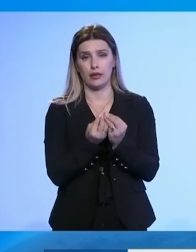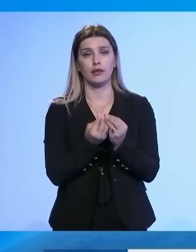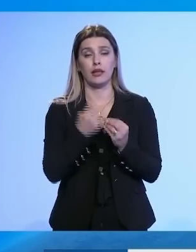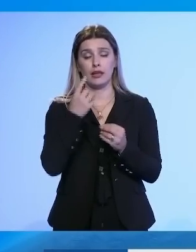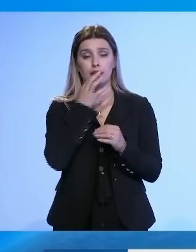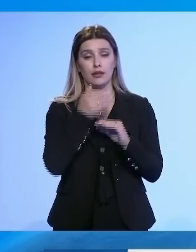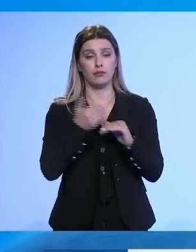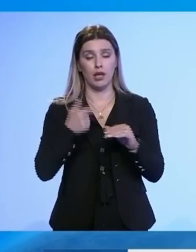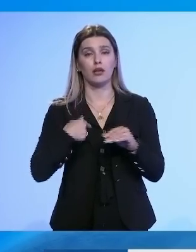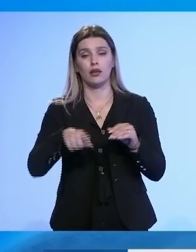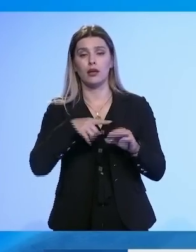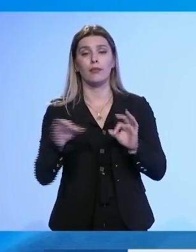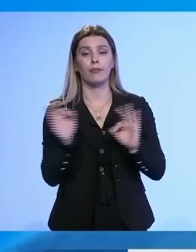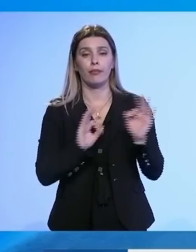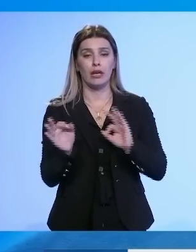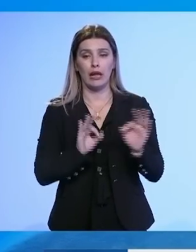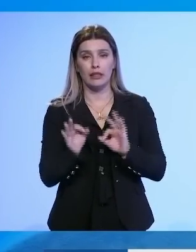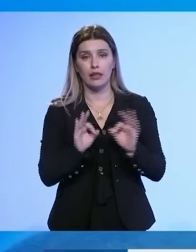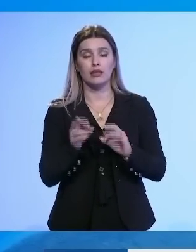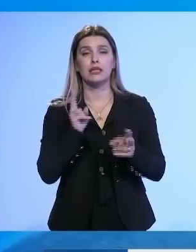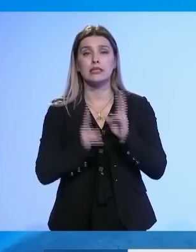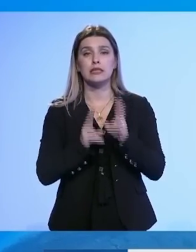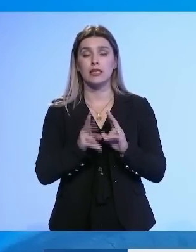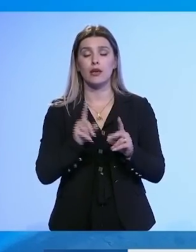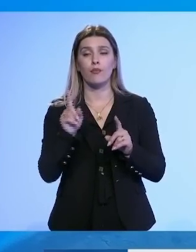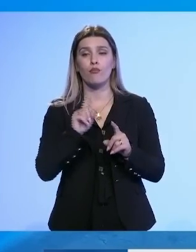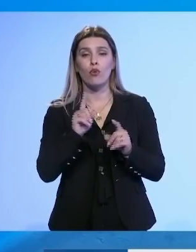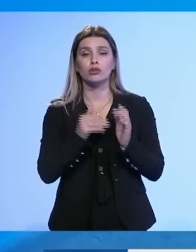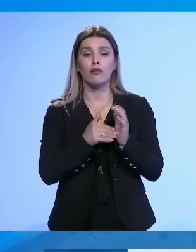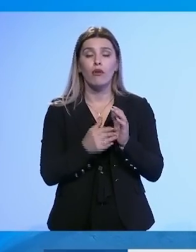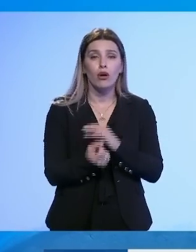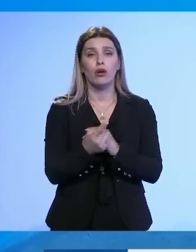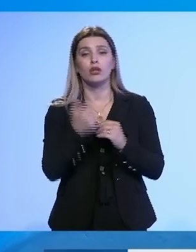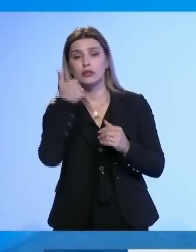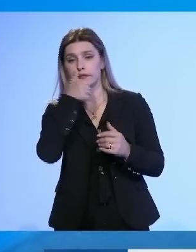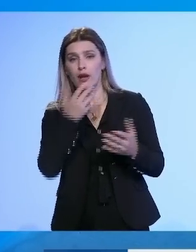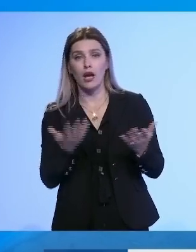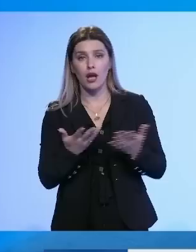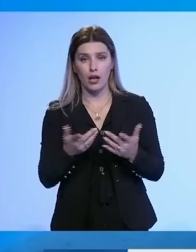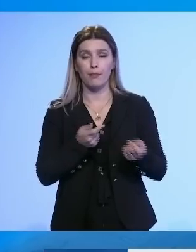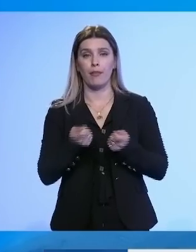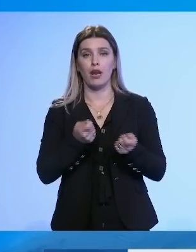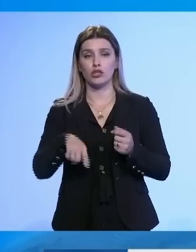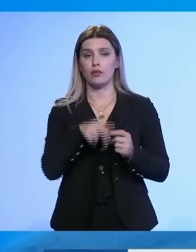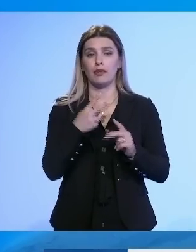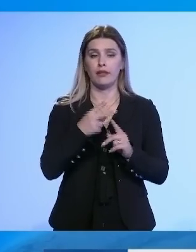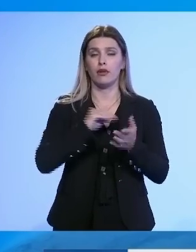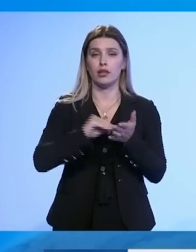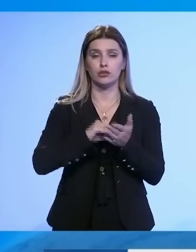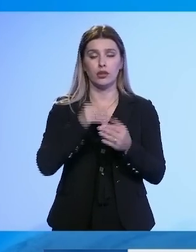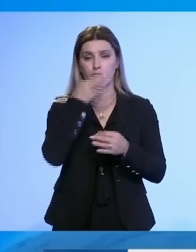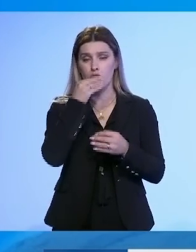qenë përgatitje për neve si ekip që të mos dhe kemi marrë në rekomendime duat të apeksoj prej menajmentit, prej redaktorve, prej